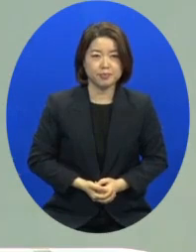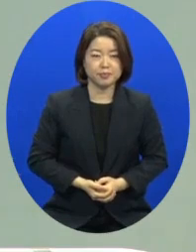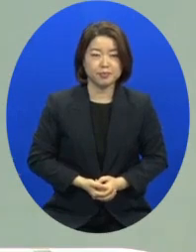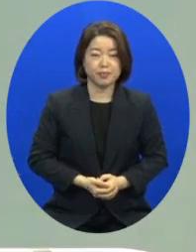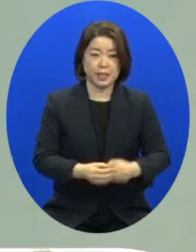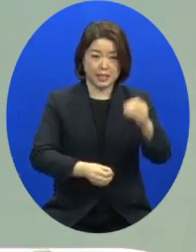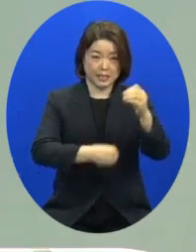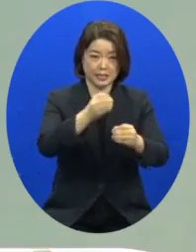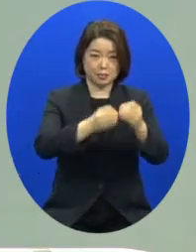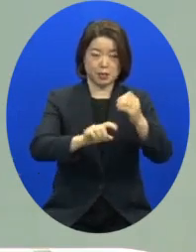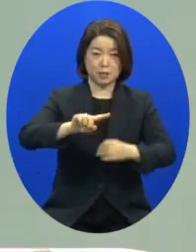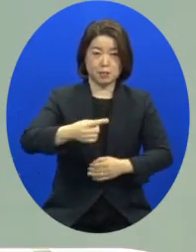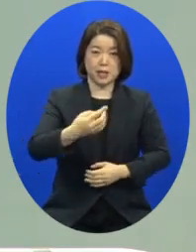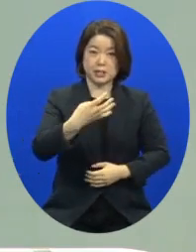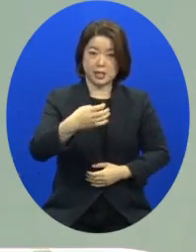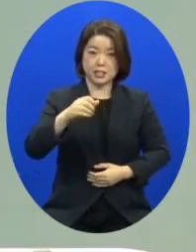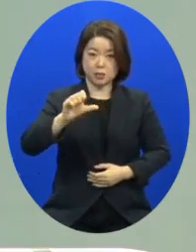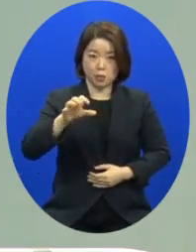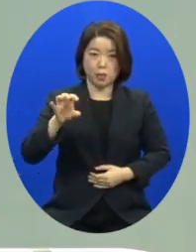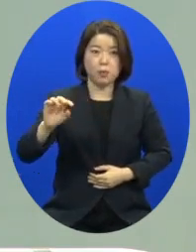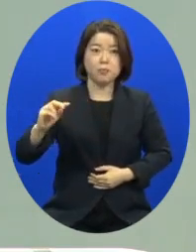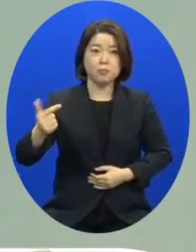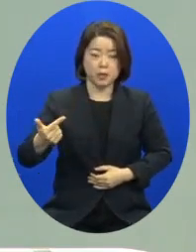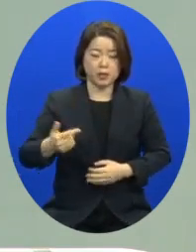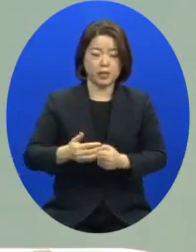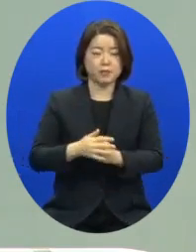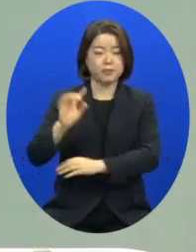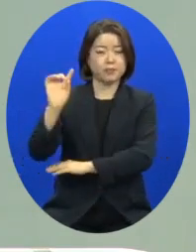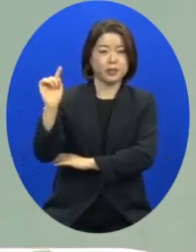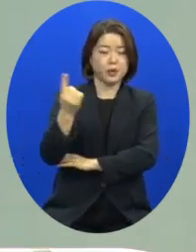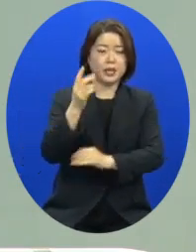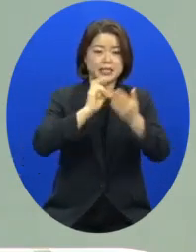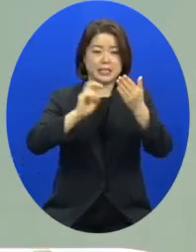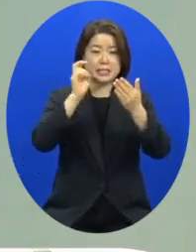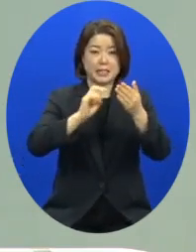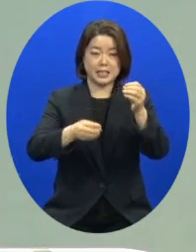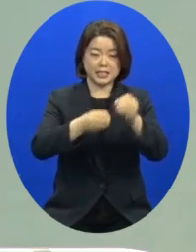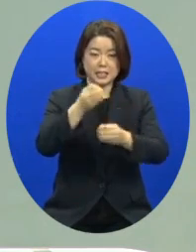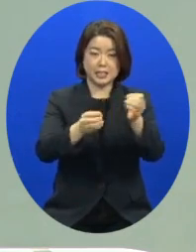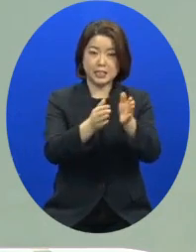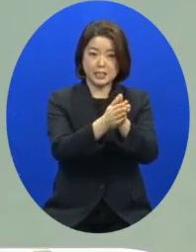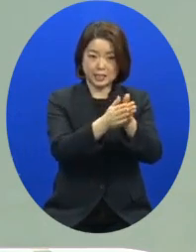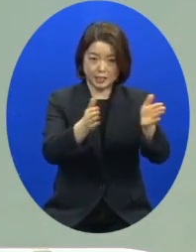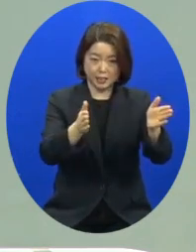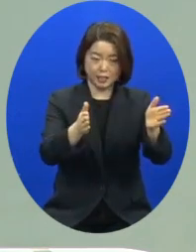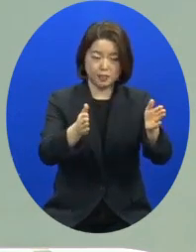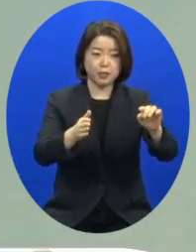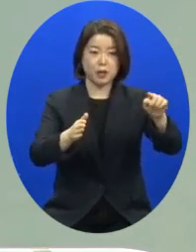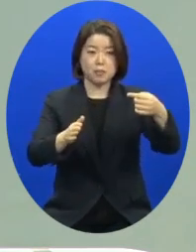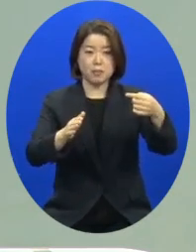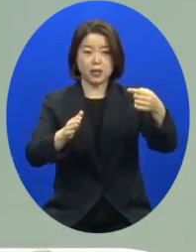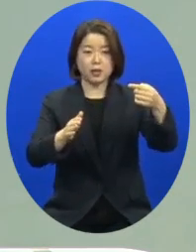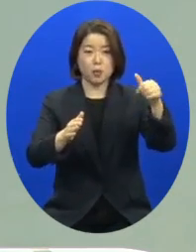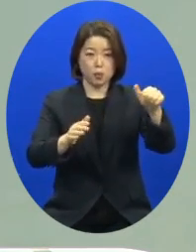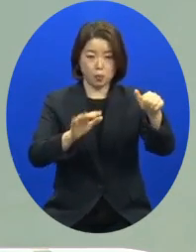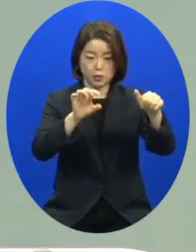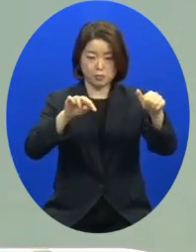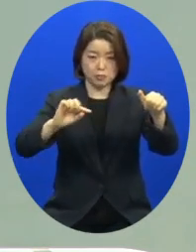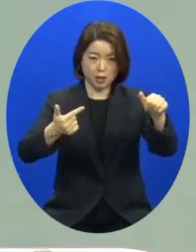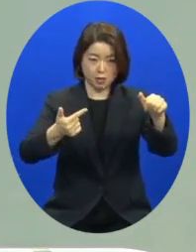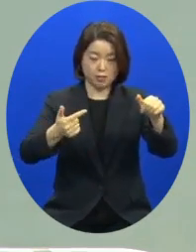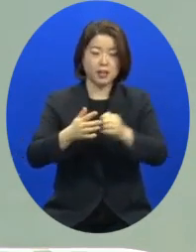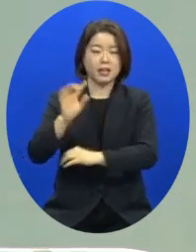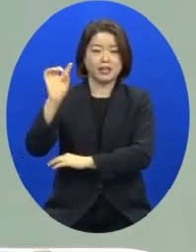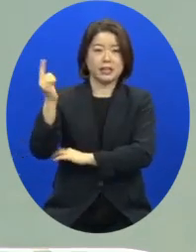시편 145편에 다윗이 찬양시를 시작하면서 150편까지 다윗이 이 찬양시를